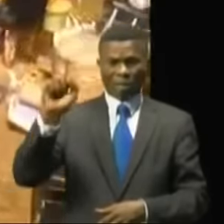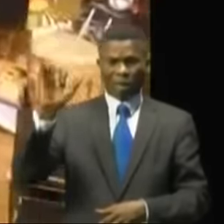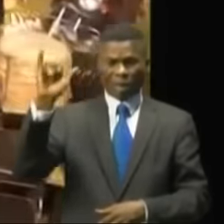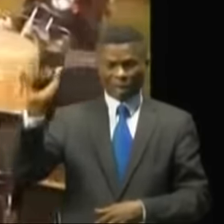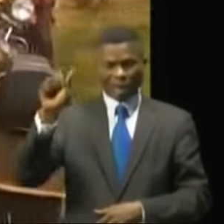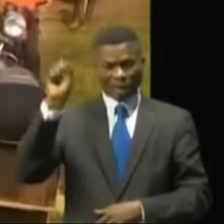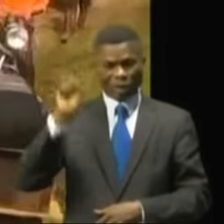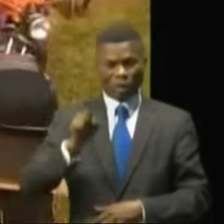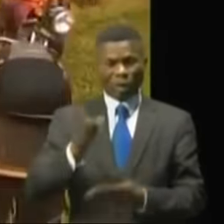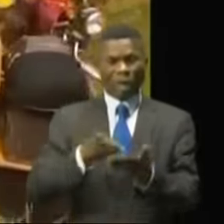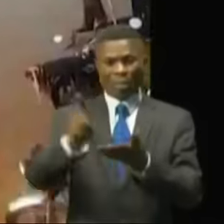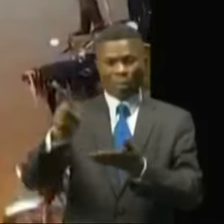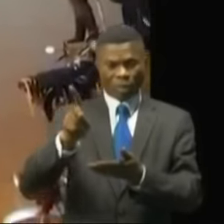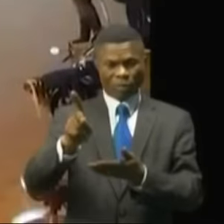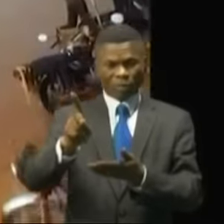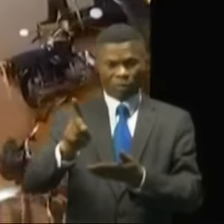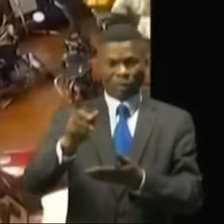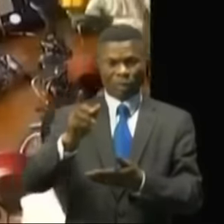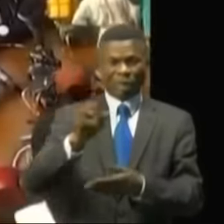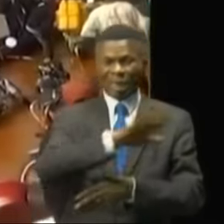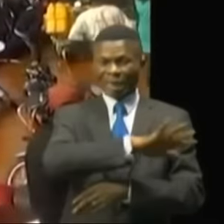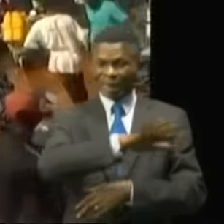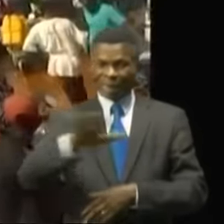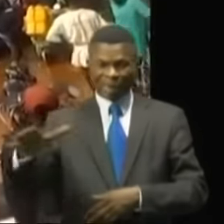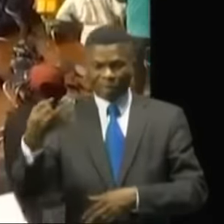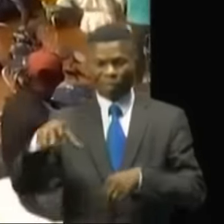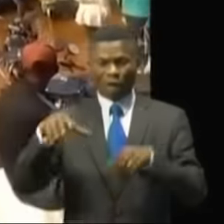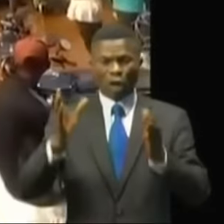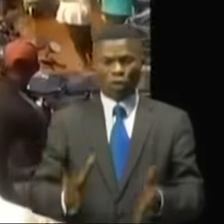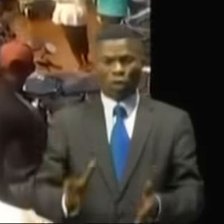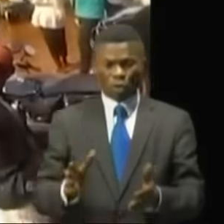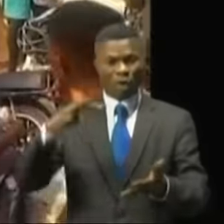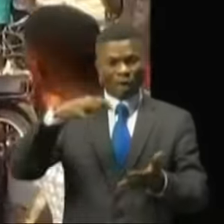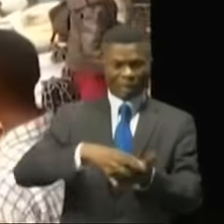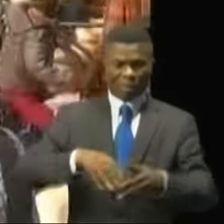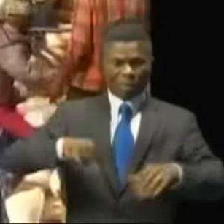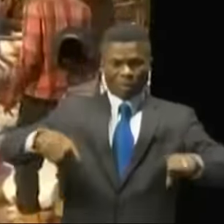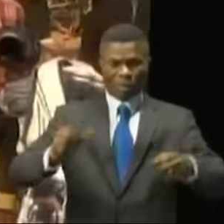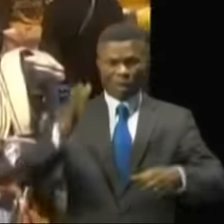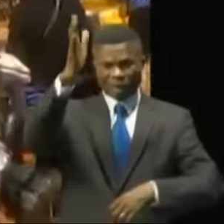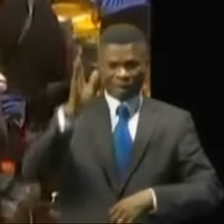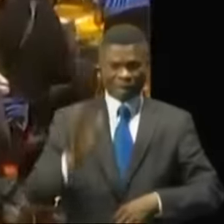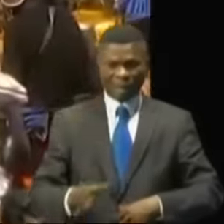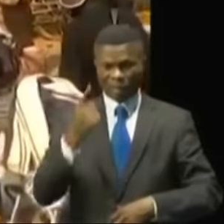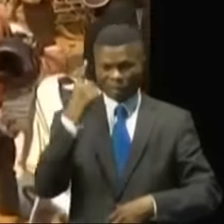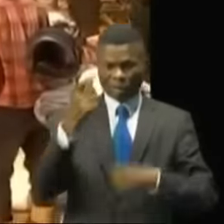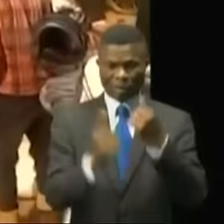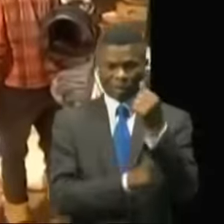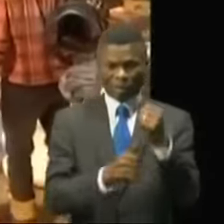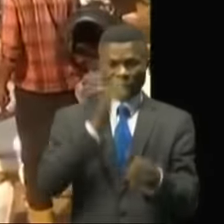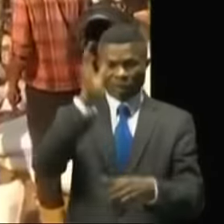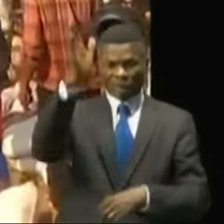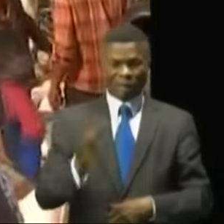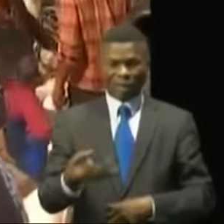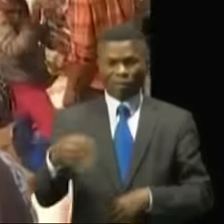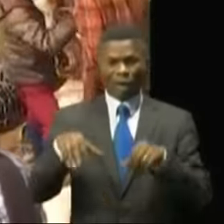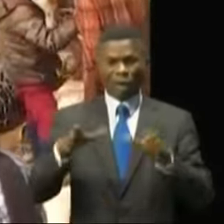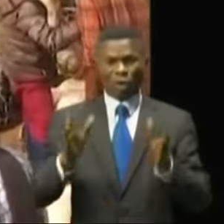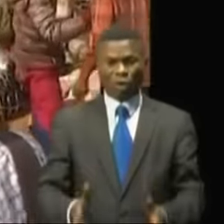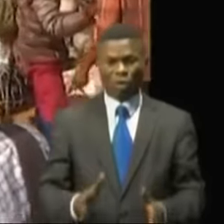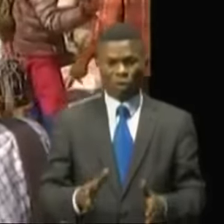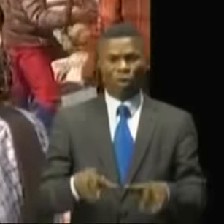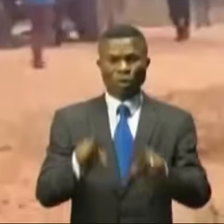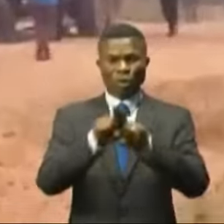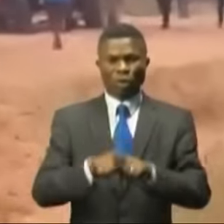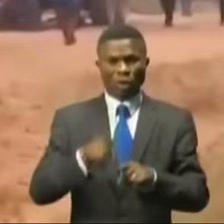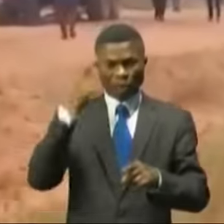de débourser par course 5000 francs congolais pour le motard, 500 francs par personne et 500 francs congolais également